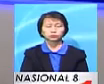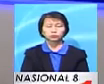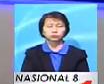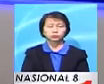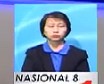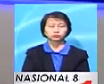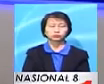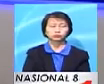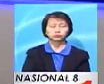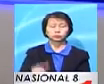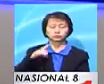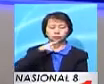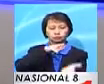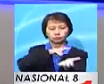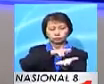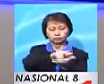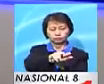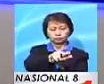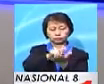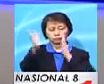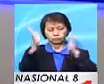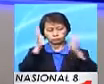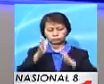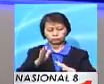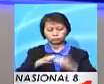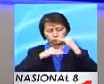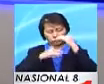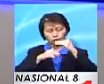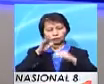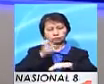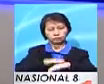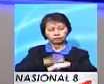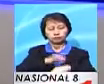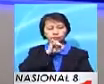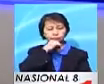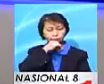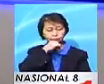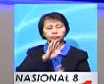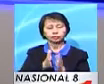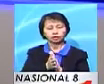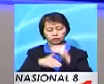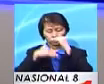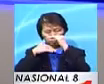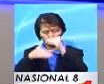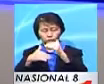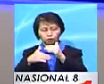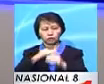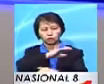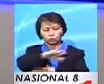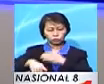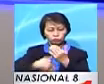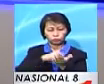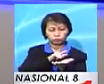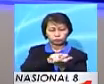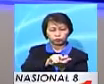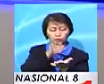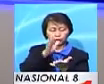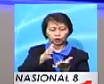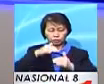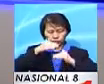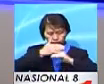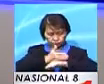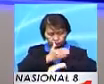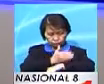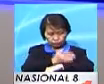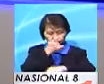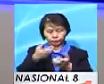Baik, satu selapangan terbang di negara ini di tahap amaran keselamatan jingga. Sehubungan itu, tahap keselamatan di semua lapangan terbang akan terus dipertingkat